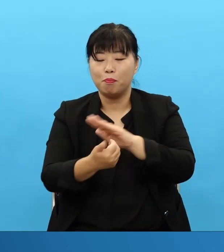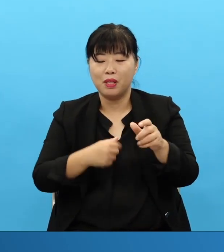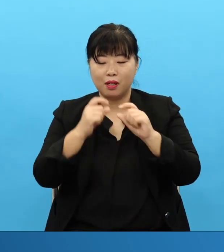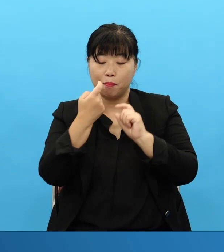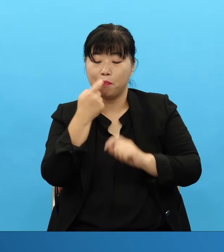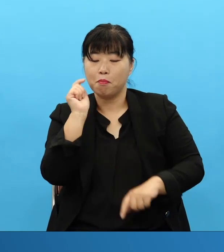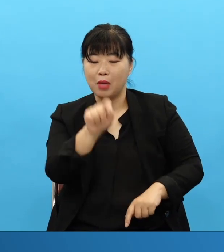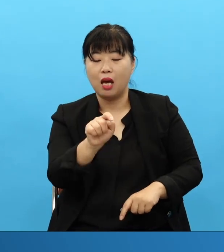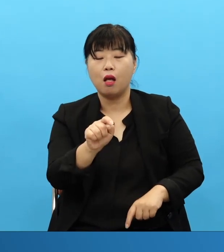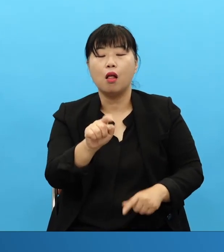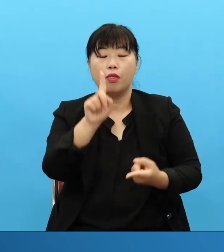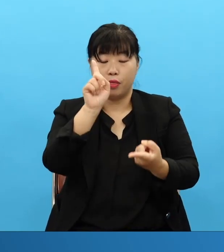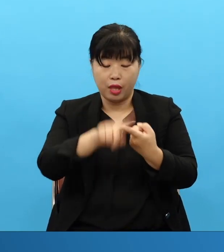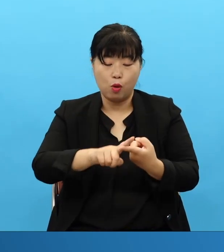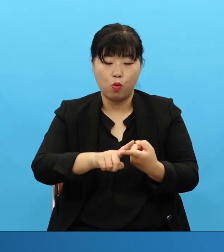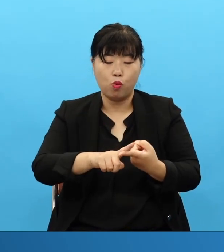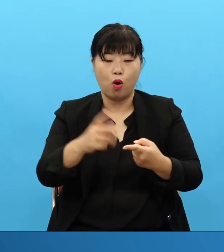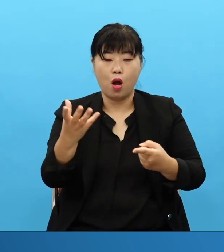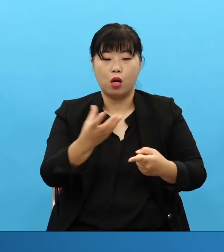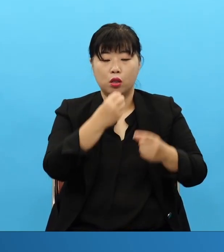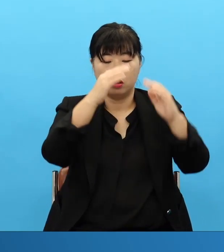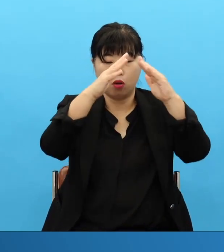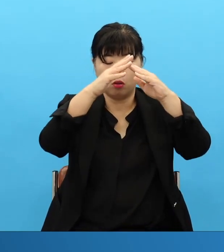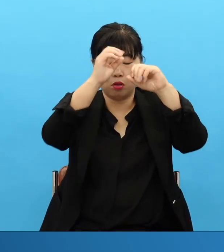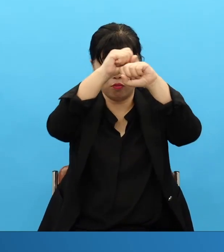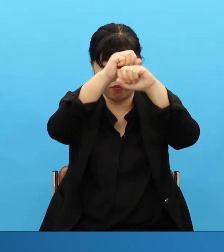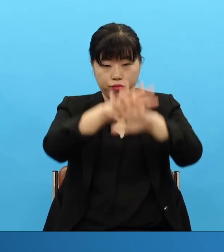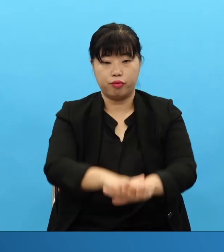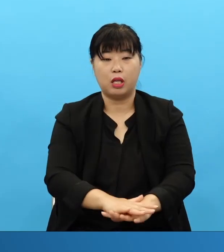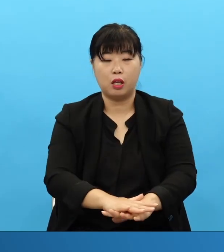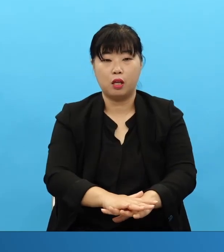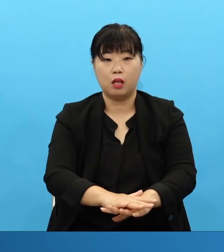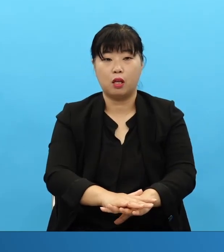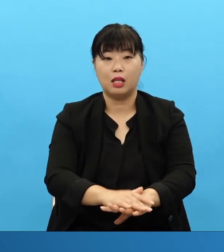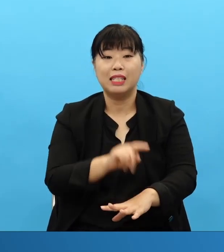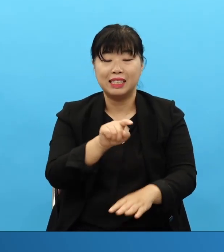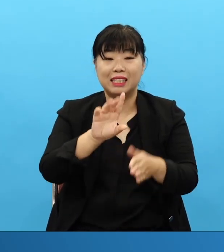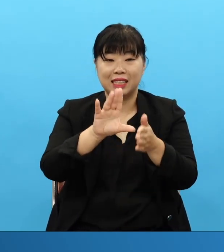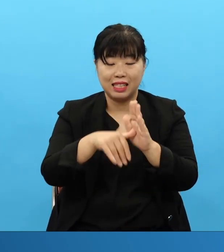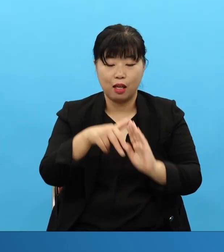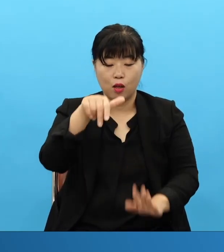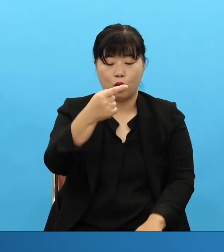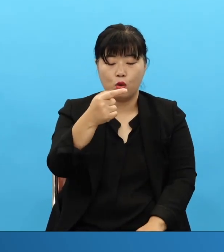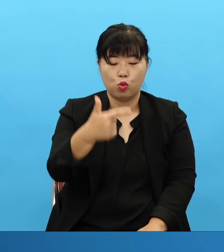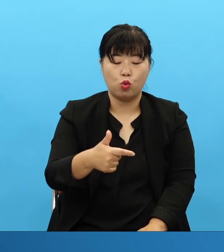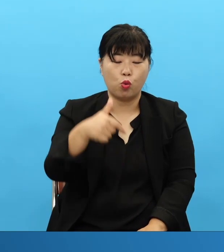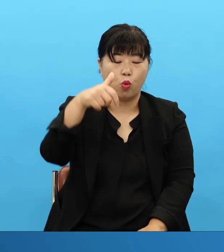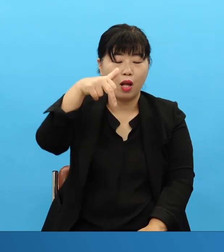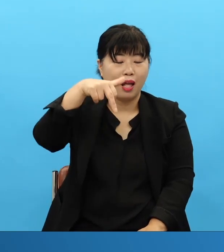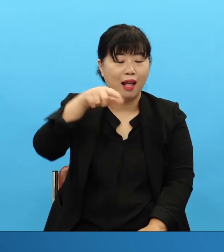had prophesied, the 그때에 temple was destroyed. 존 칼레라고 하는